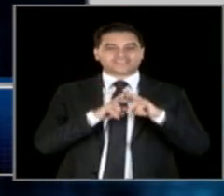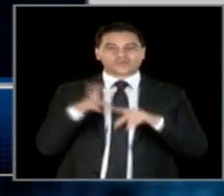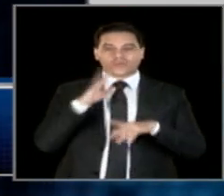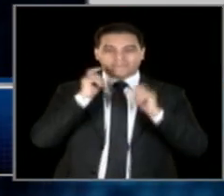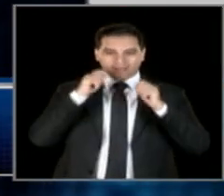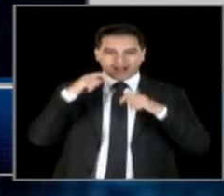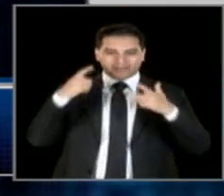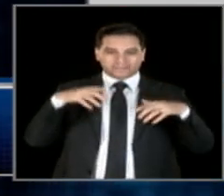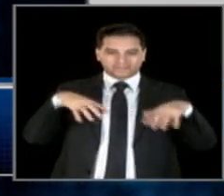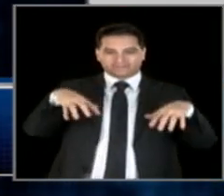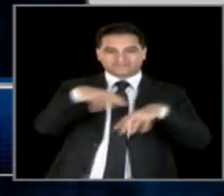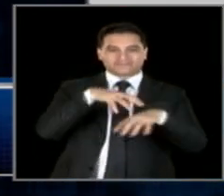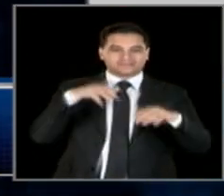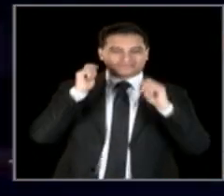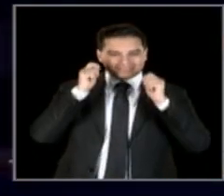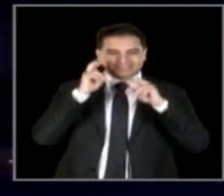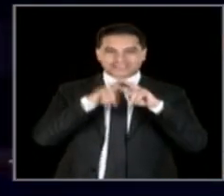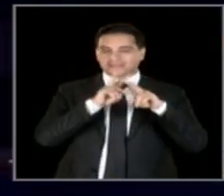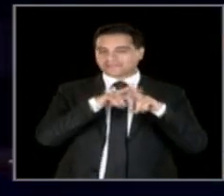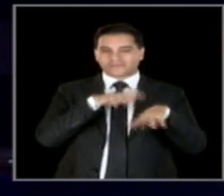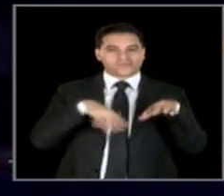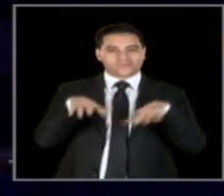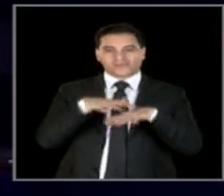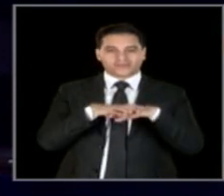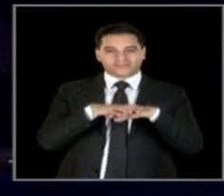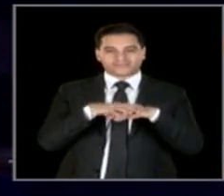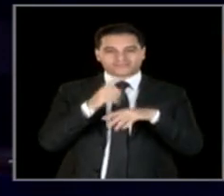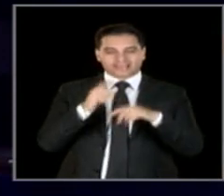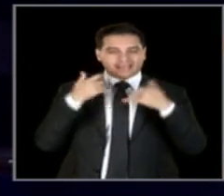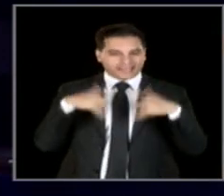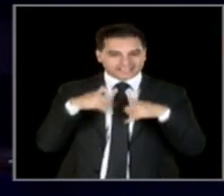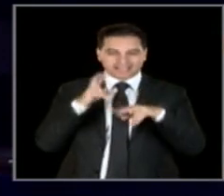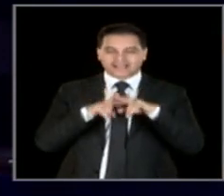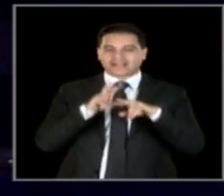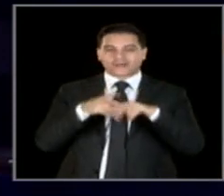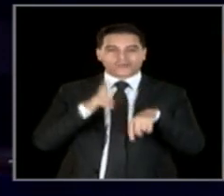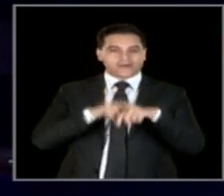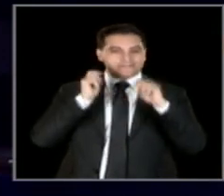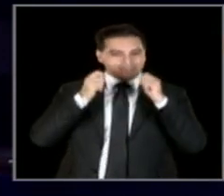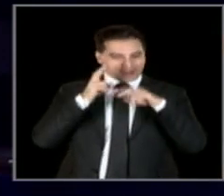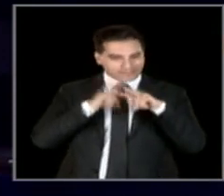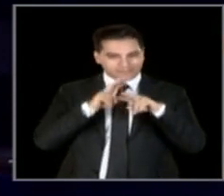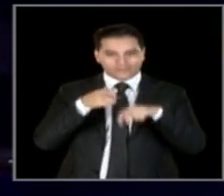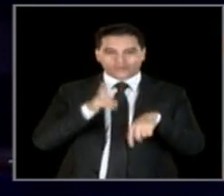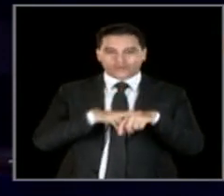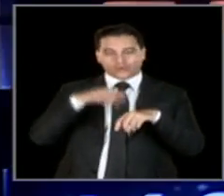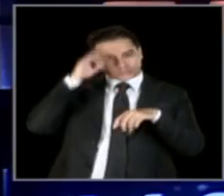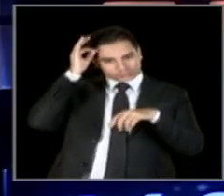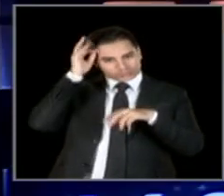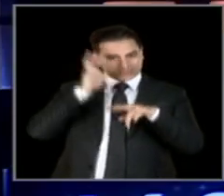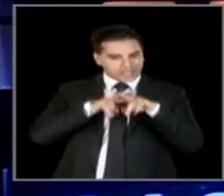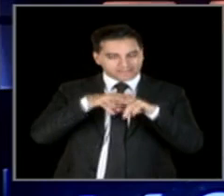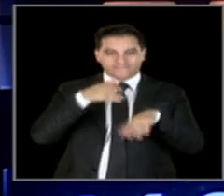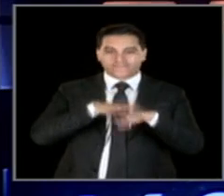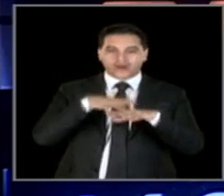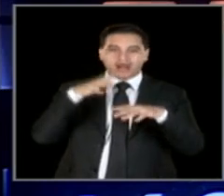فعلاً صفر، لأن الجزائر والمغرب بريطانيا وتونس